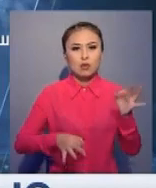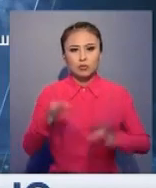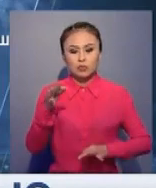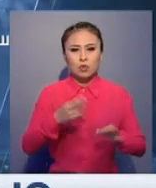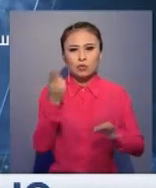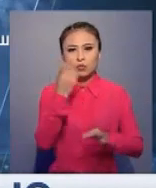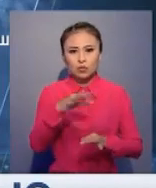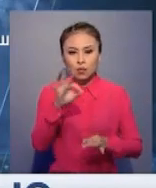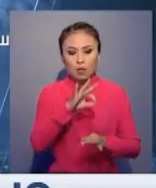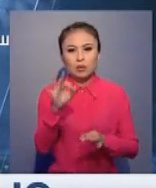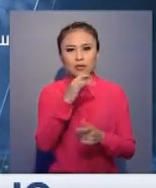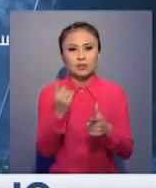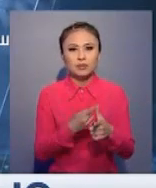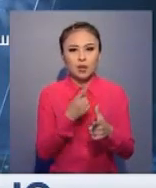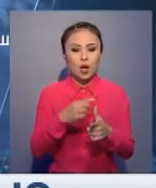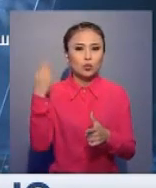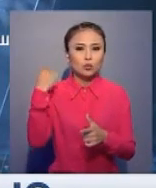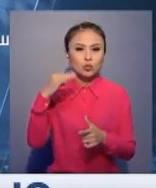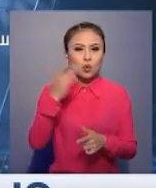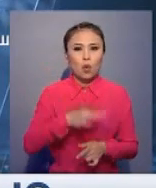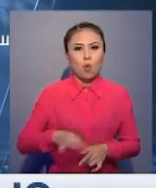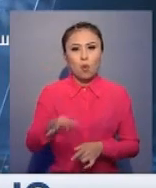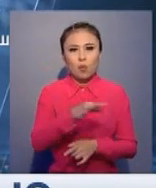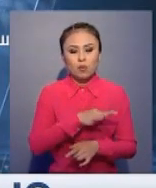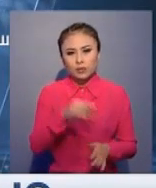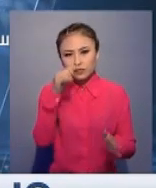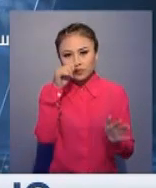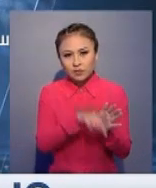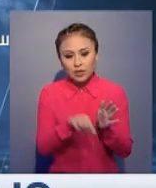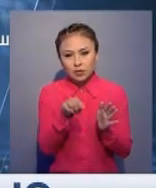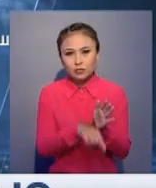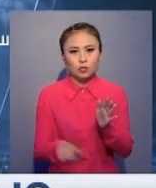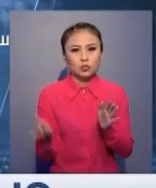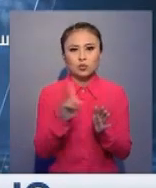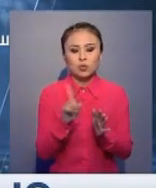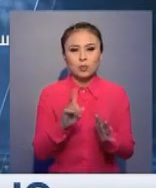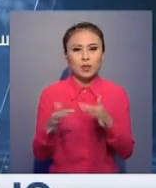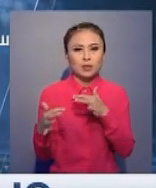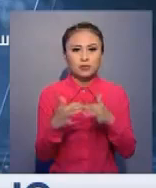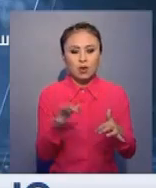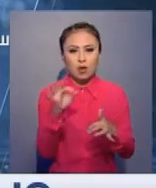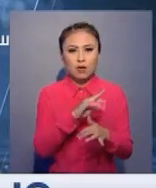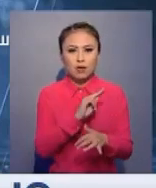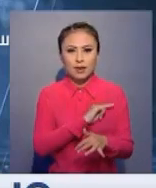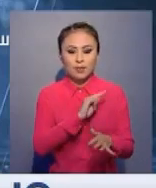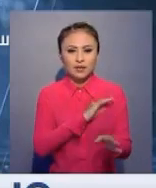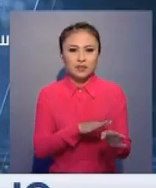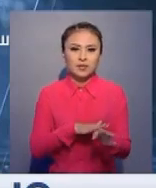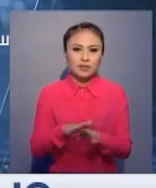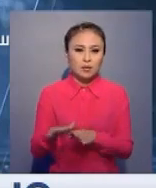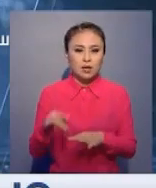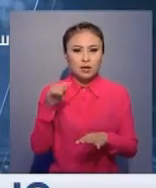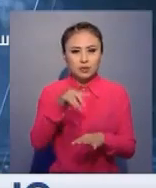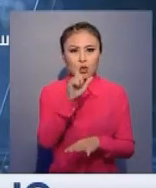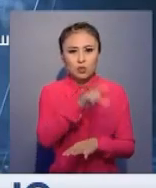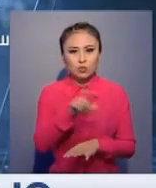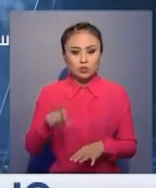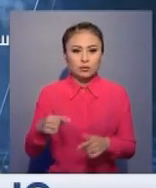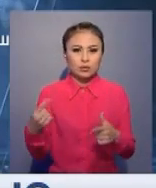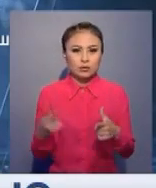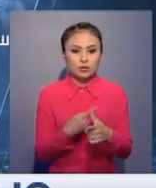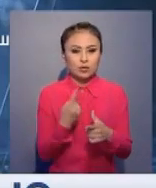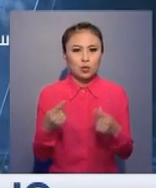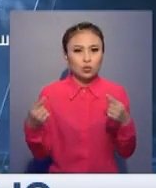тергеу амалдарын Түркістан облысының ішкі істер департаментінің тергеу басқармасы жүргізіп жатыр. Сол кісілер